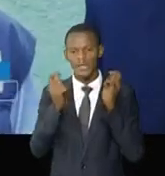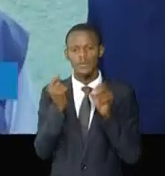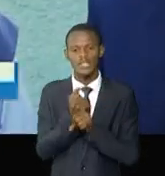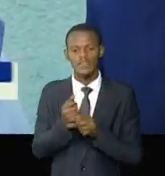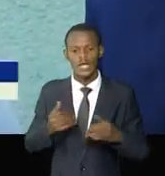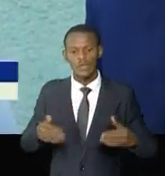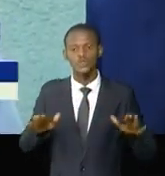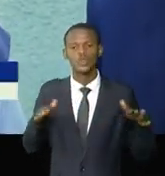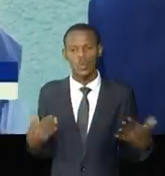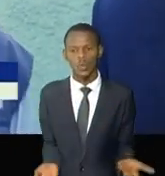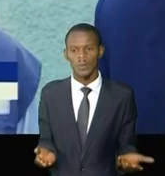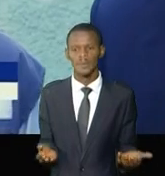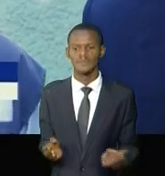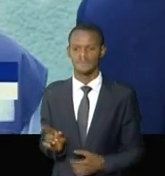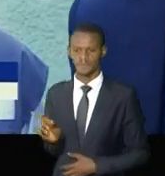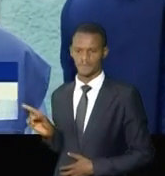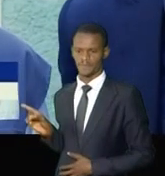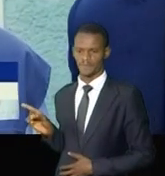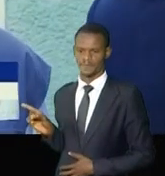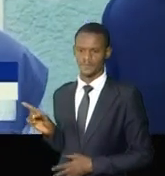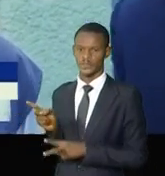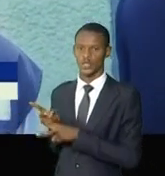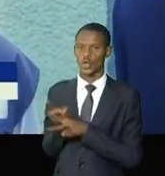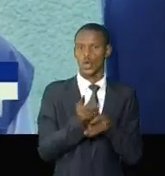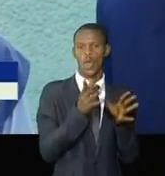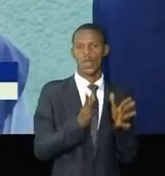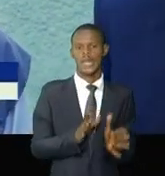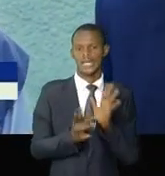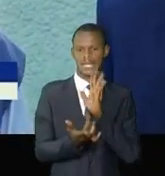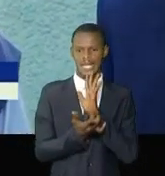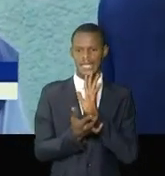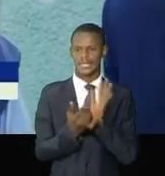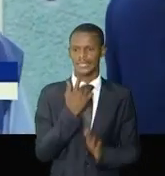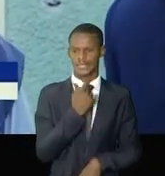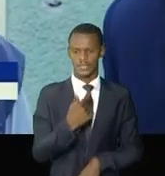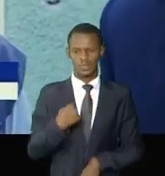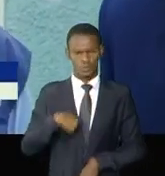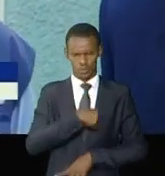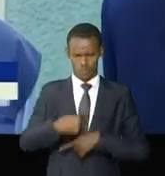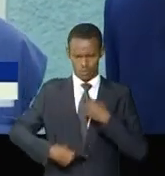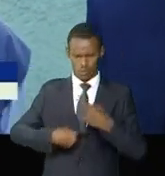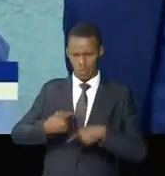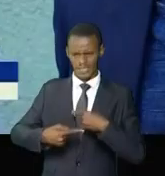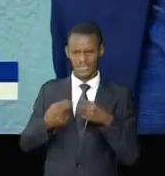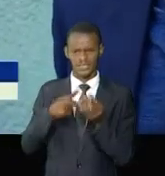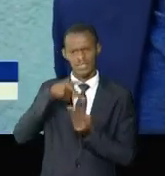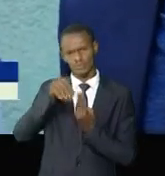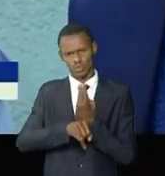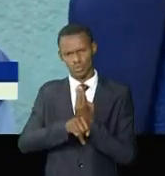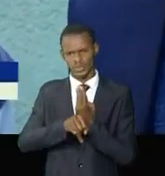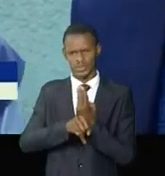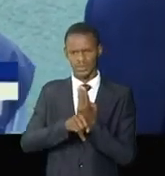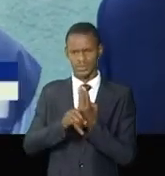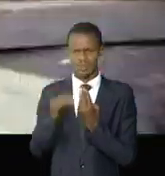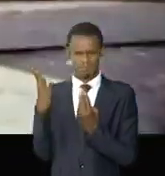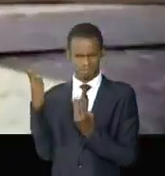avons débuté ce projet au mois de décembre 2020 et aujourd'hui nous sommes au deuxième mois des travaux